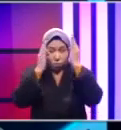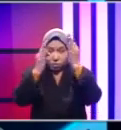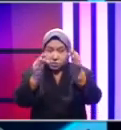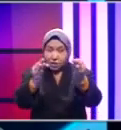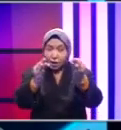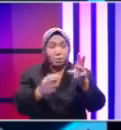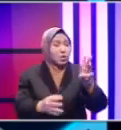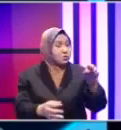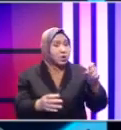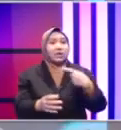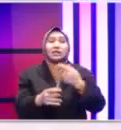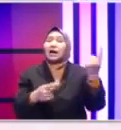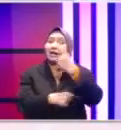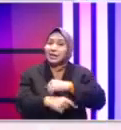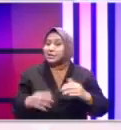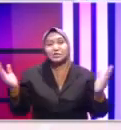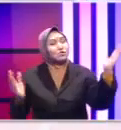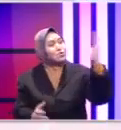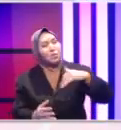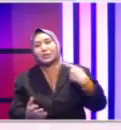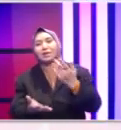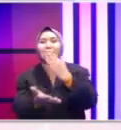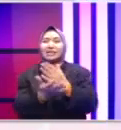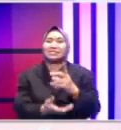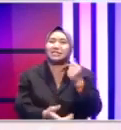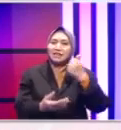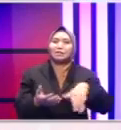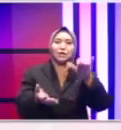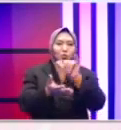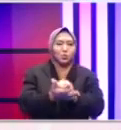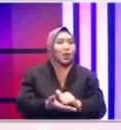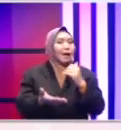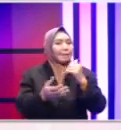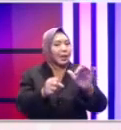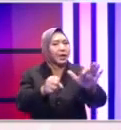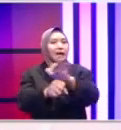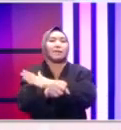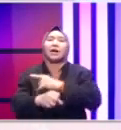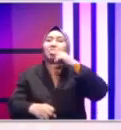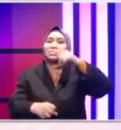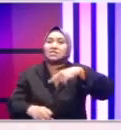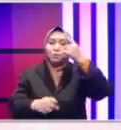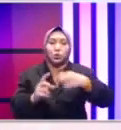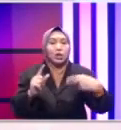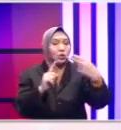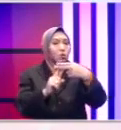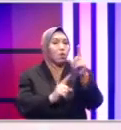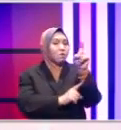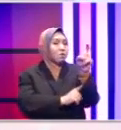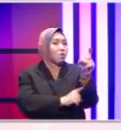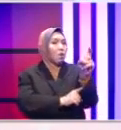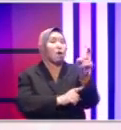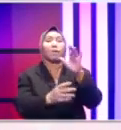halaman kita hal ini seolah job title singgah sekejap ya itulah menyempurnakan sebutan Huruf roh